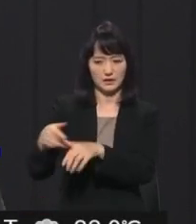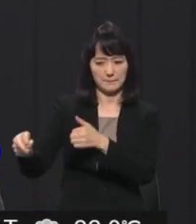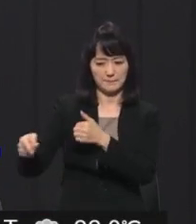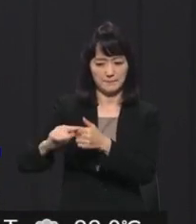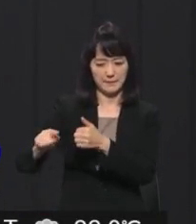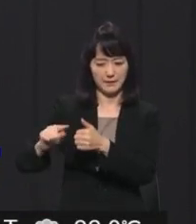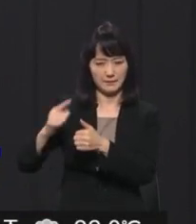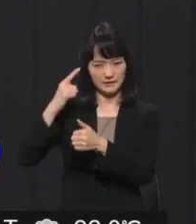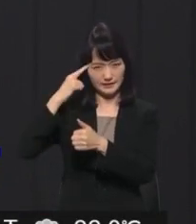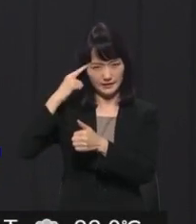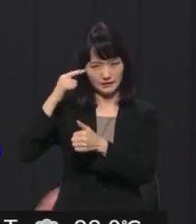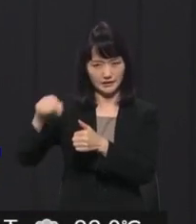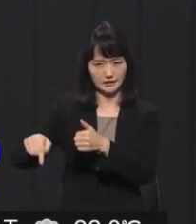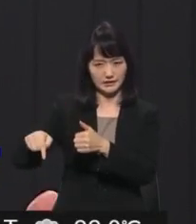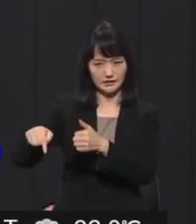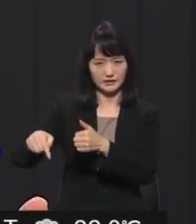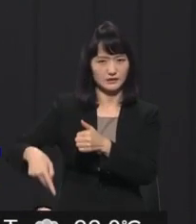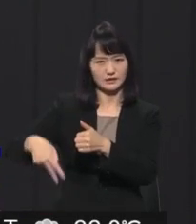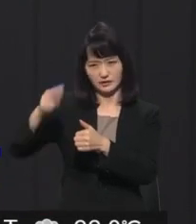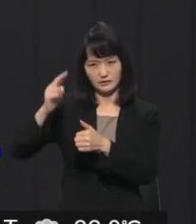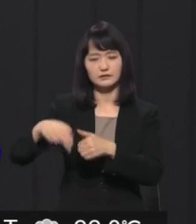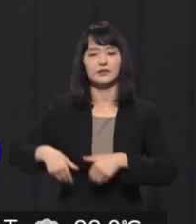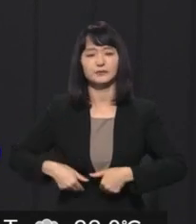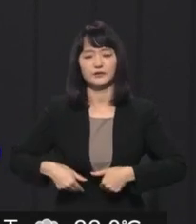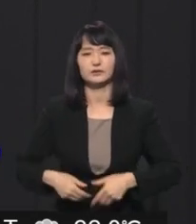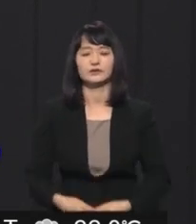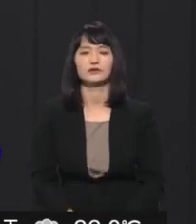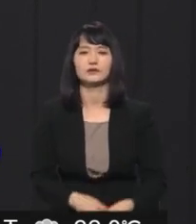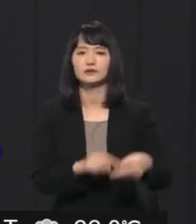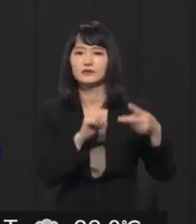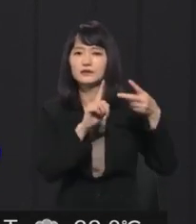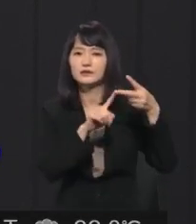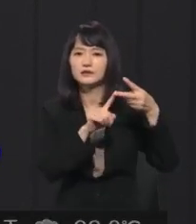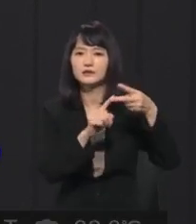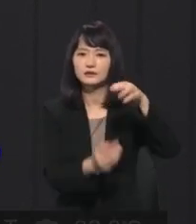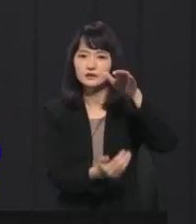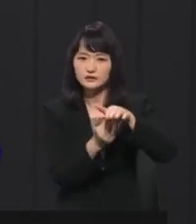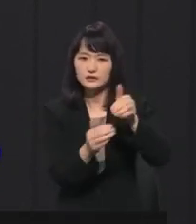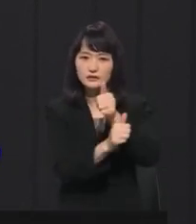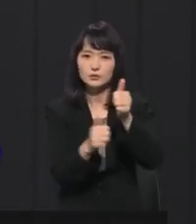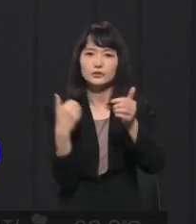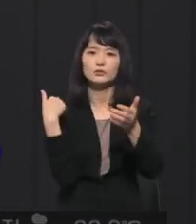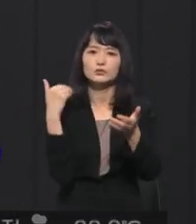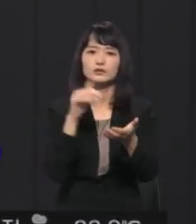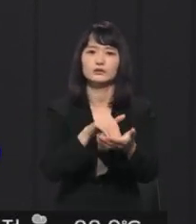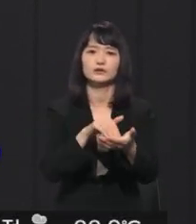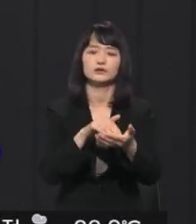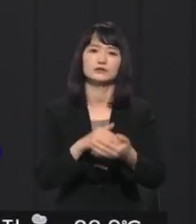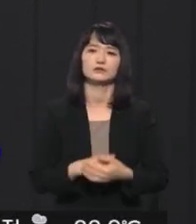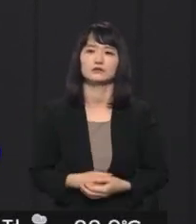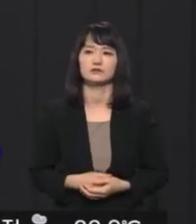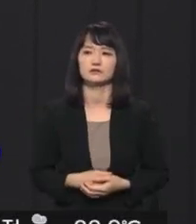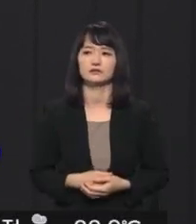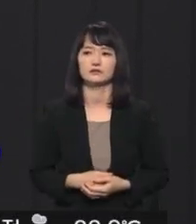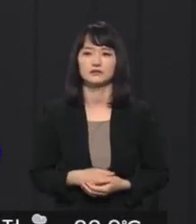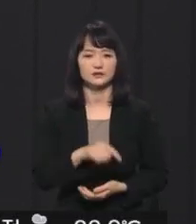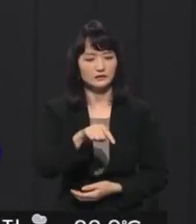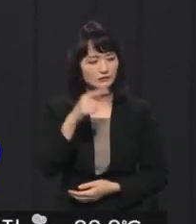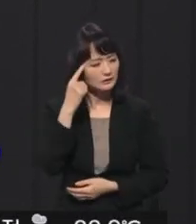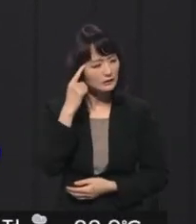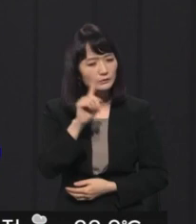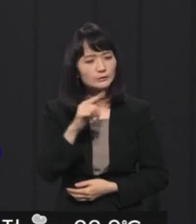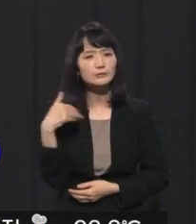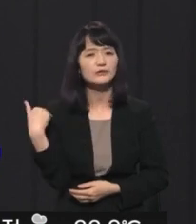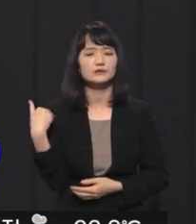그거를 한번 끊어 줄 필요가 있다라는 거 구요 두번째는 최고 b 로 돌아가게 되면 은 이곳까지 생각하실지 모르겠는데